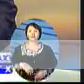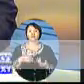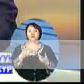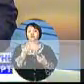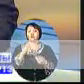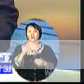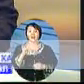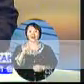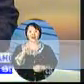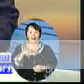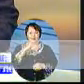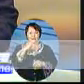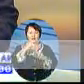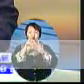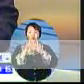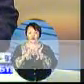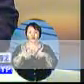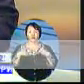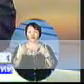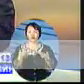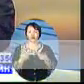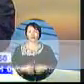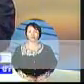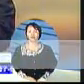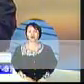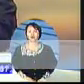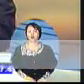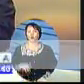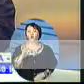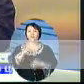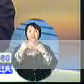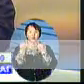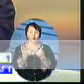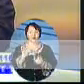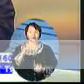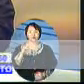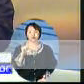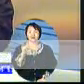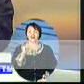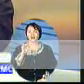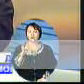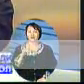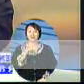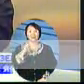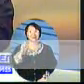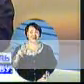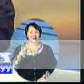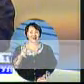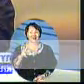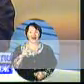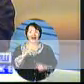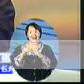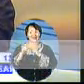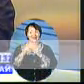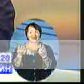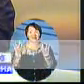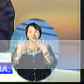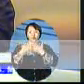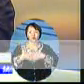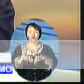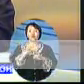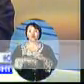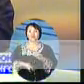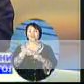Тамчал Тэнгэрлийн төрийн ордноос бэлтгэсэн мэдээс сурвалжлагыг одоо хүргэе. Улсын хурал эрчим хүчний салбарыг зах зээлийн харилцаанд нийцүүлэхүүднээс зарим талын зохицуулалт хийхээр